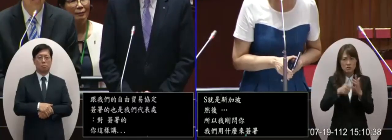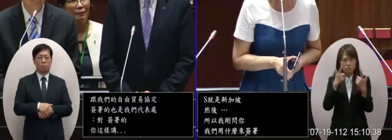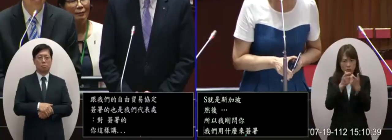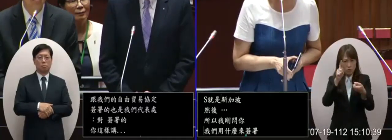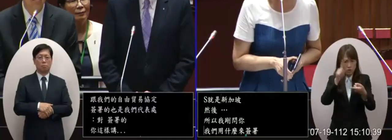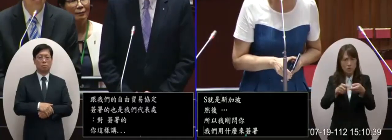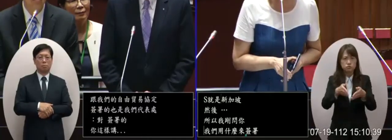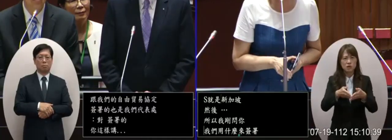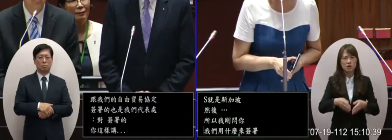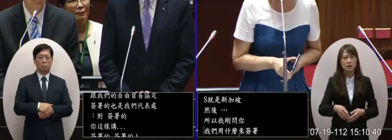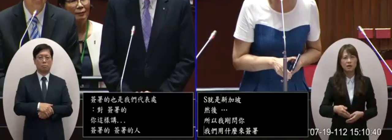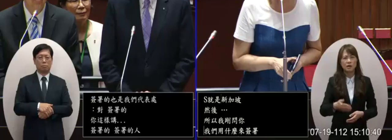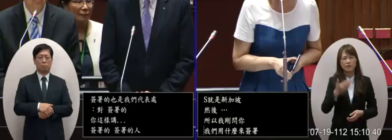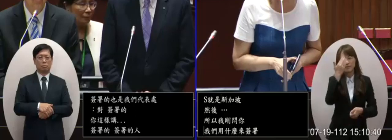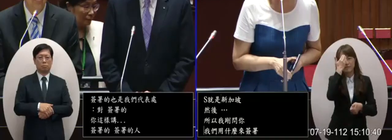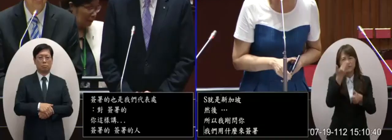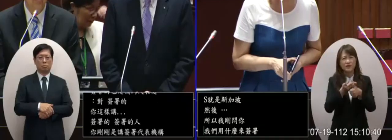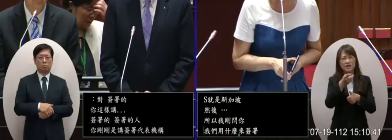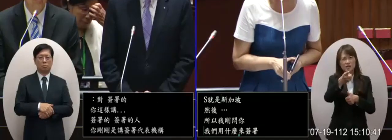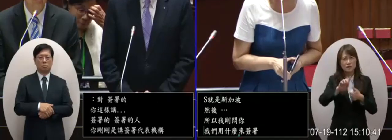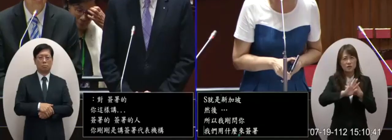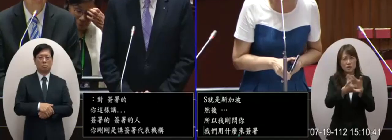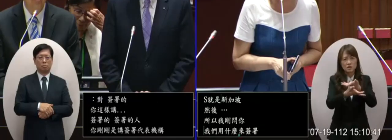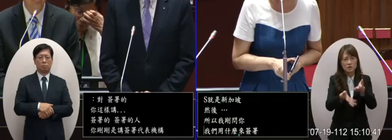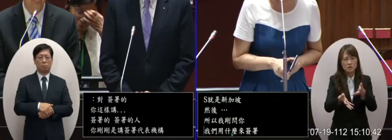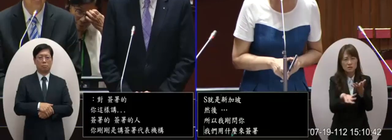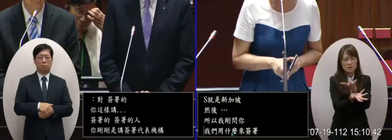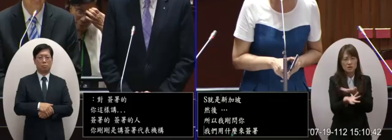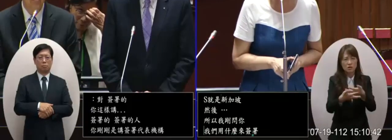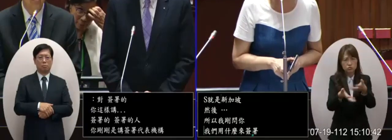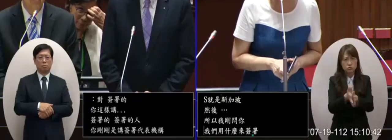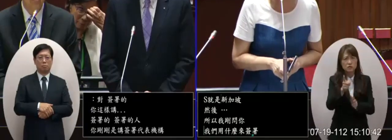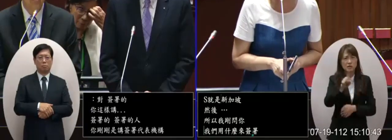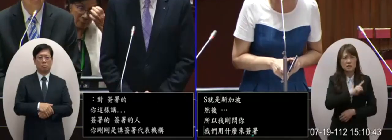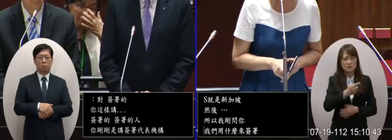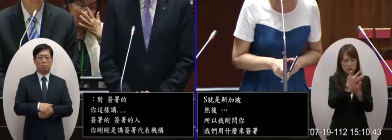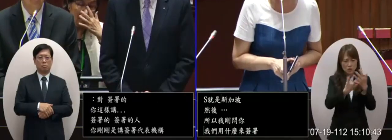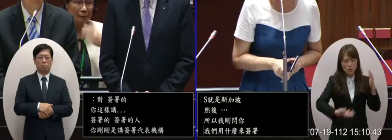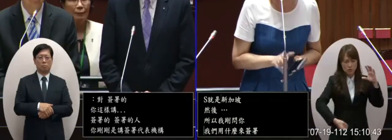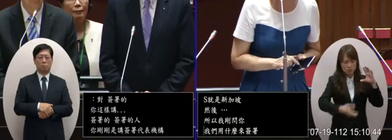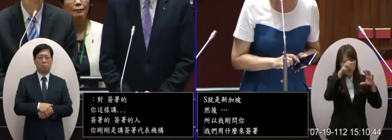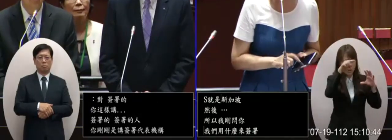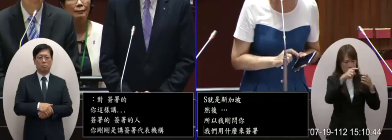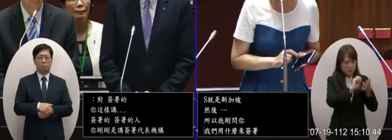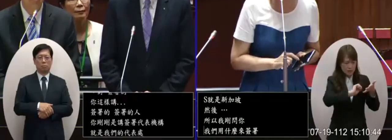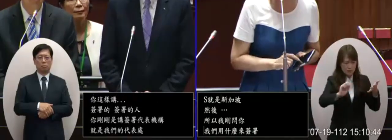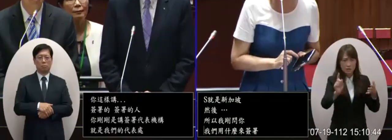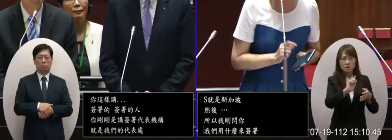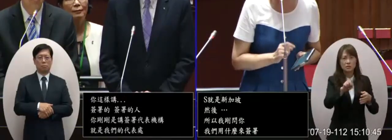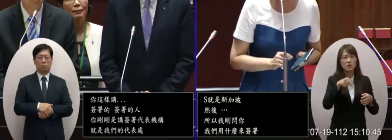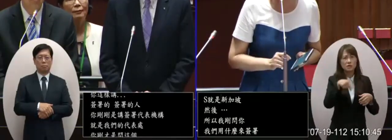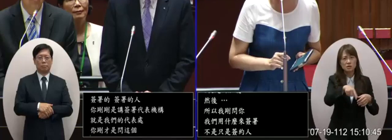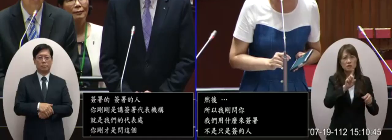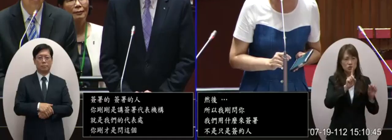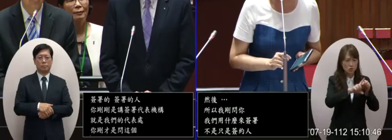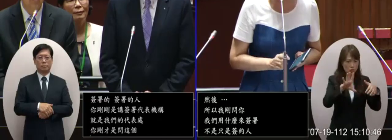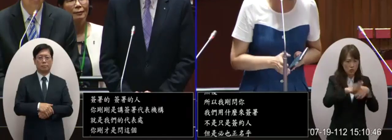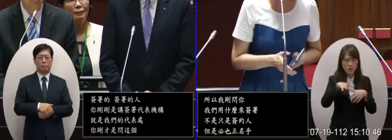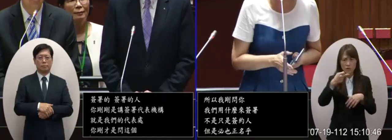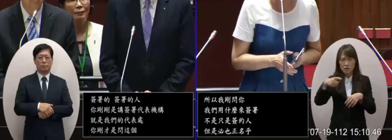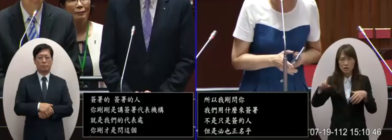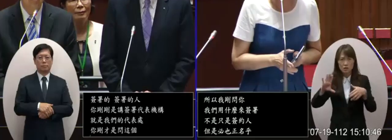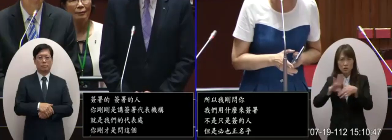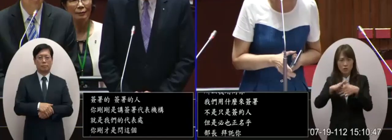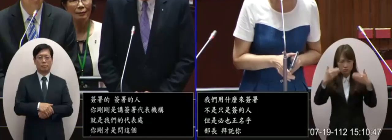拜托你啦，你作为一个外交部长，你自己去看一下你的网站，你怎么写的好不好？这个都有中医文本，